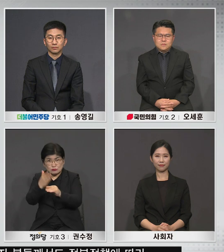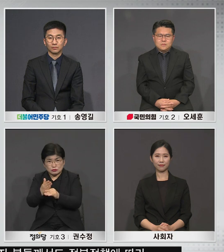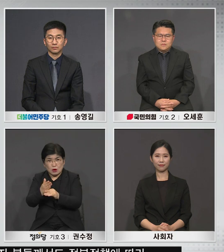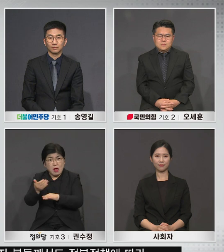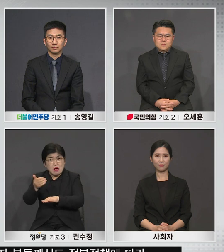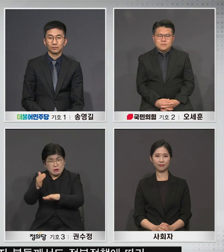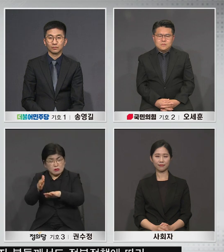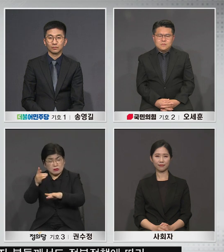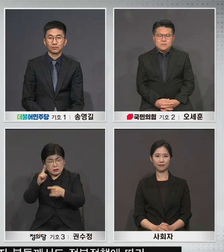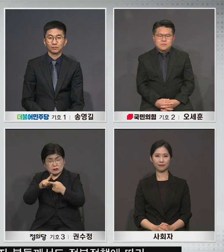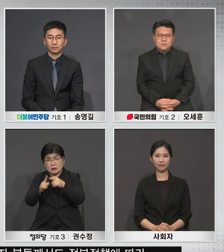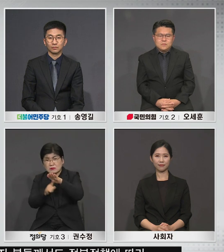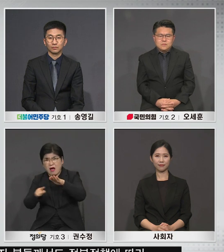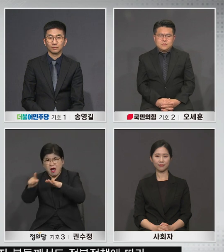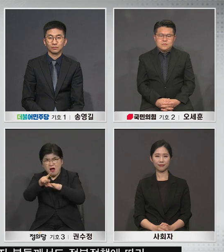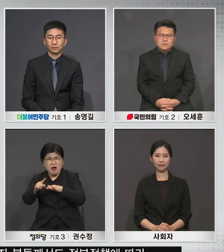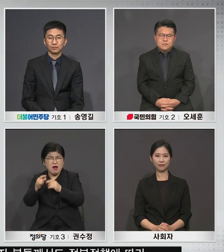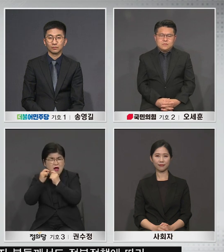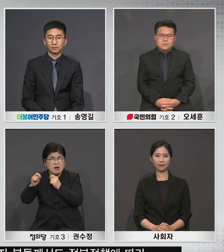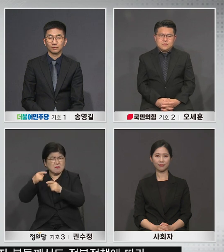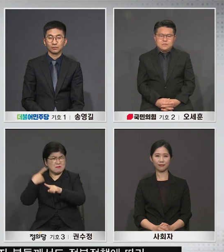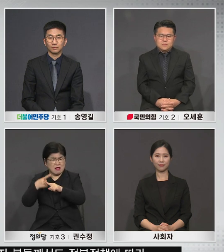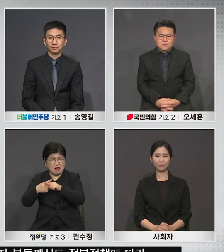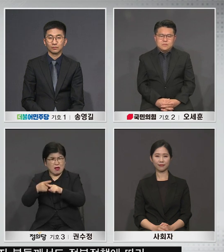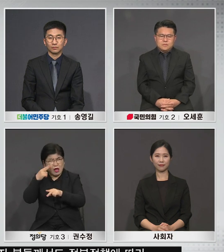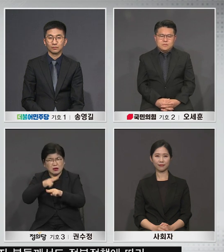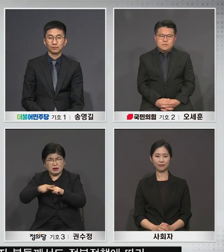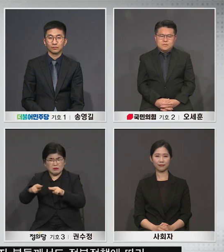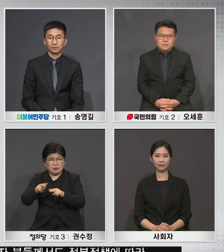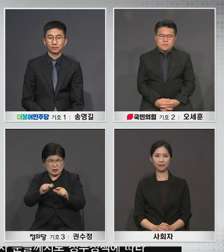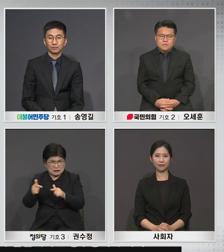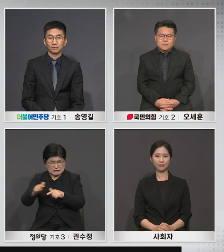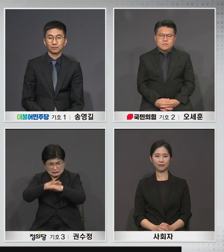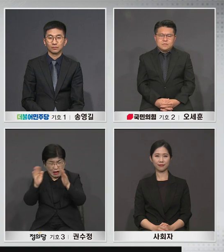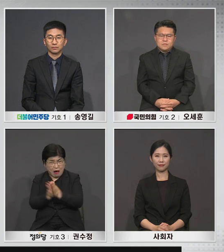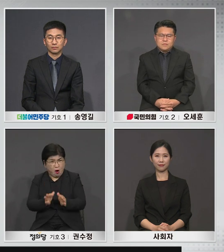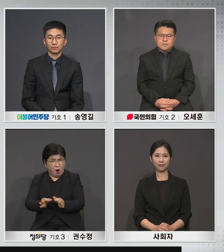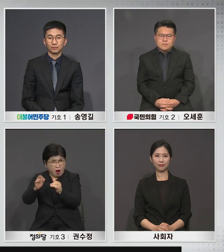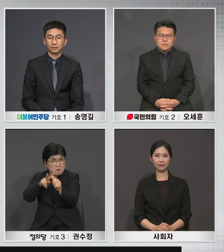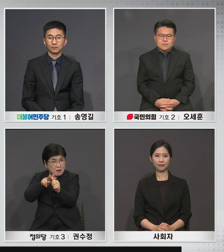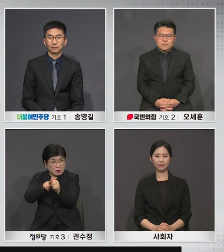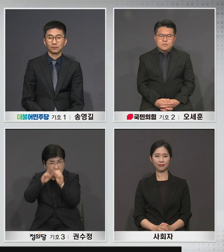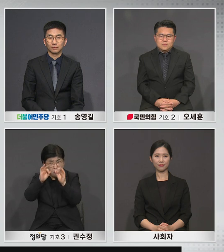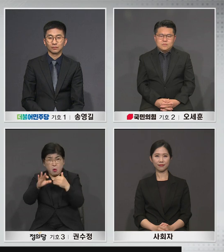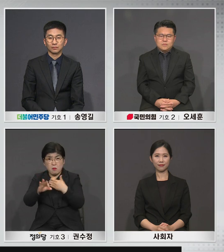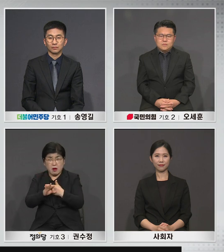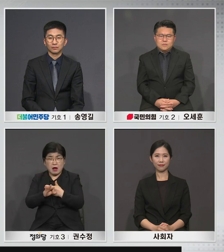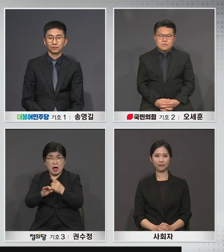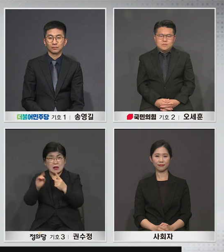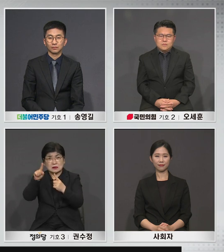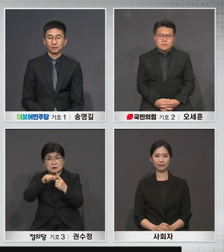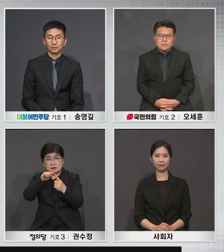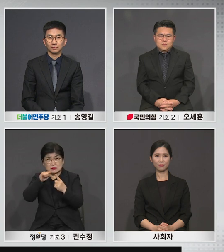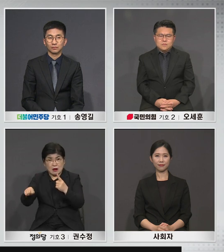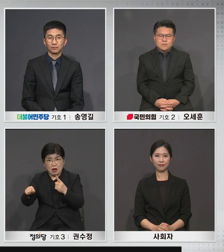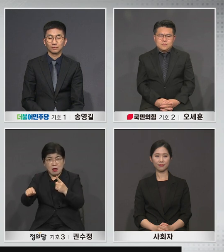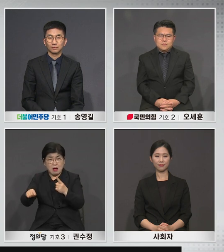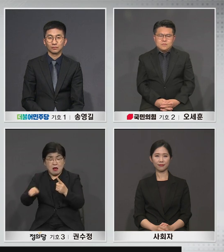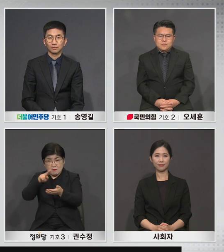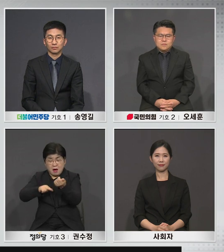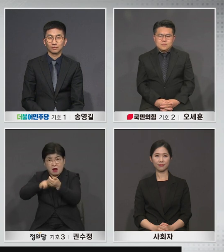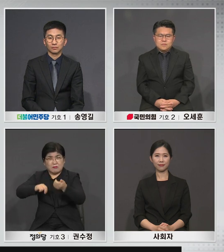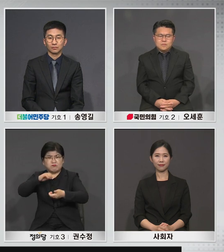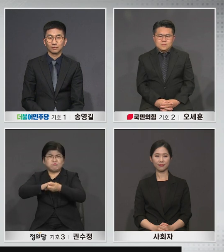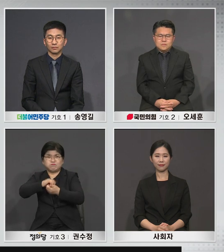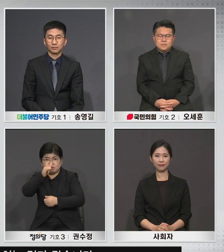것과 같습니다. 식용유 가격이 최근에 2배까지 치솟았고 마트에서는 지금 현재 1인당 판매량을 제한하기까지 합니다.